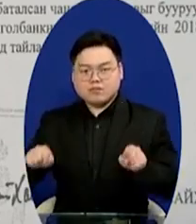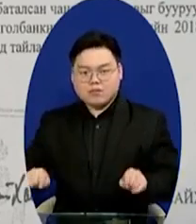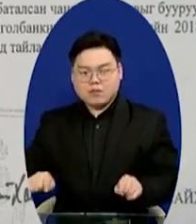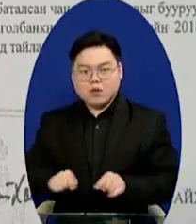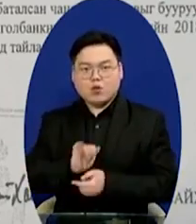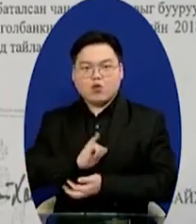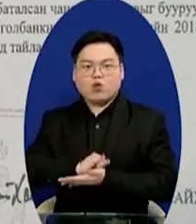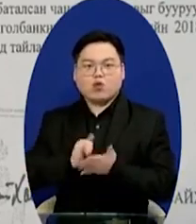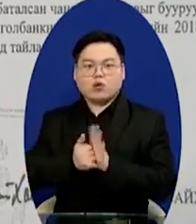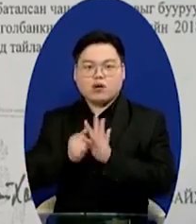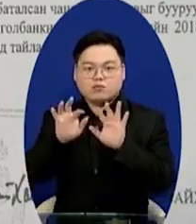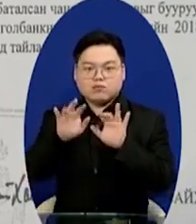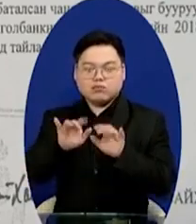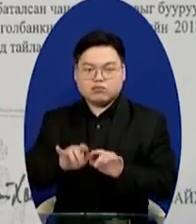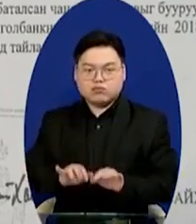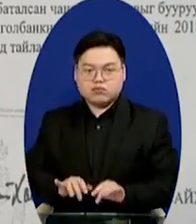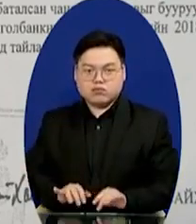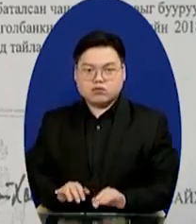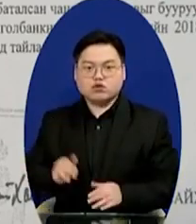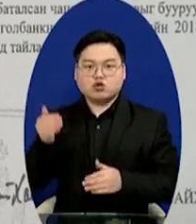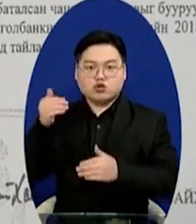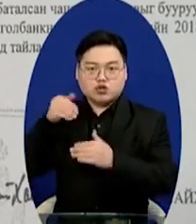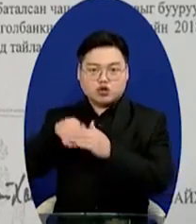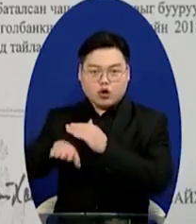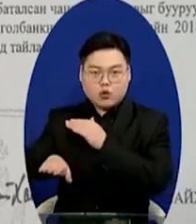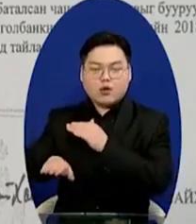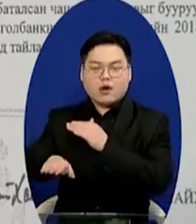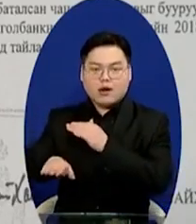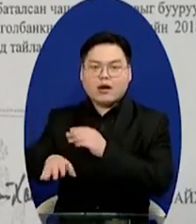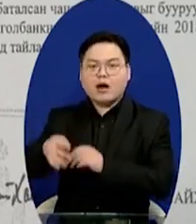ийм бичиг явуулсан байна. За Монгол банкнаас